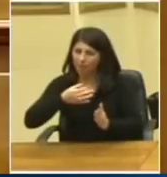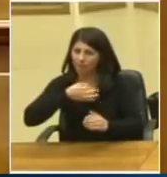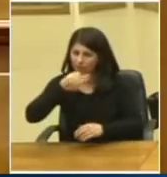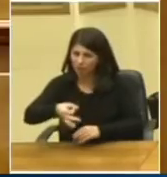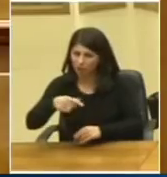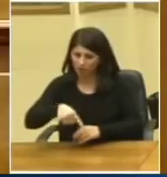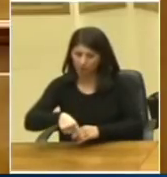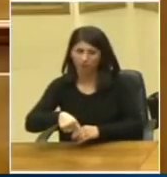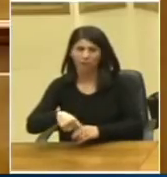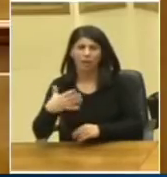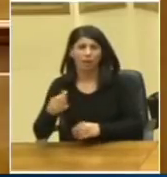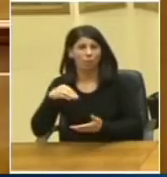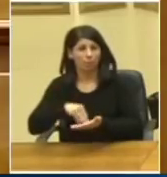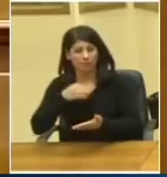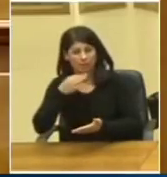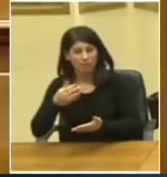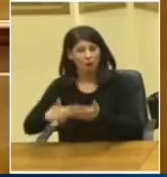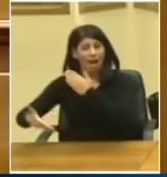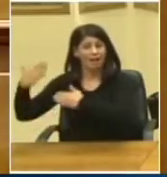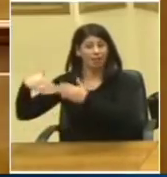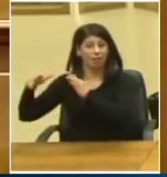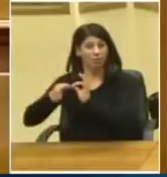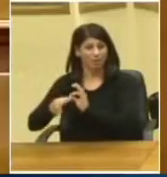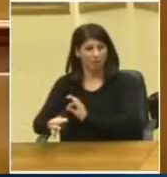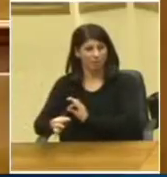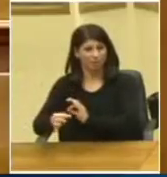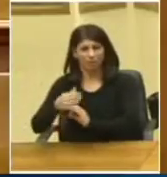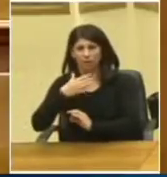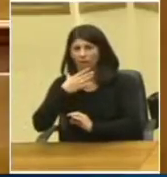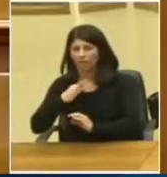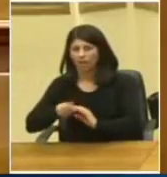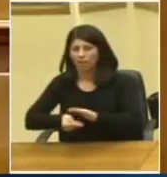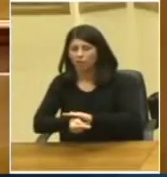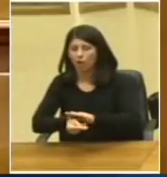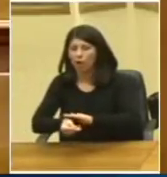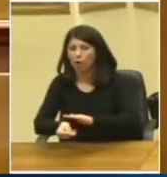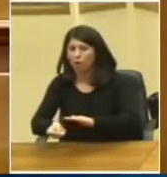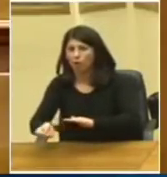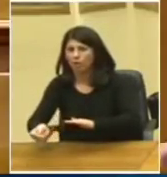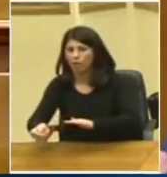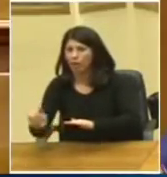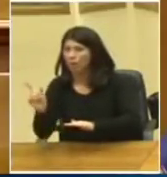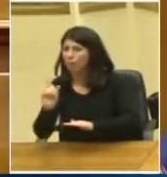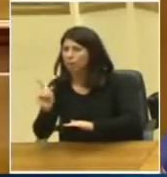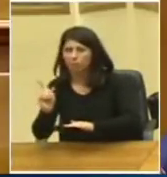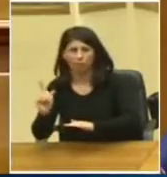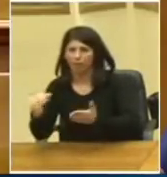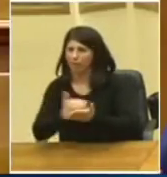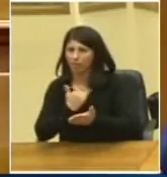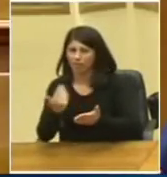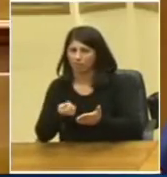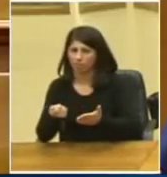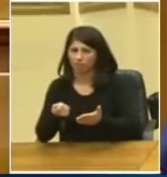έχοντας, επαναλαμβάνω, αναδρομική ισχύ, και άρα η δωροδοκία, το οποίο δεν είναι αδίκημα που τελείται κατά